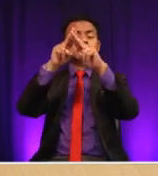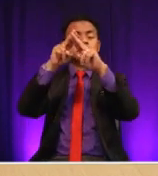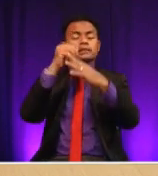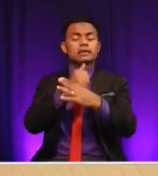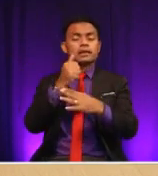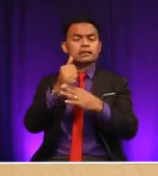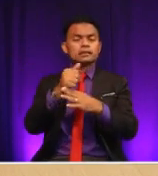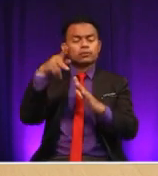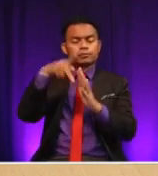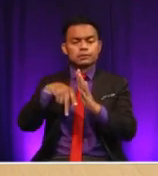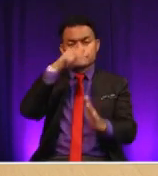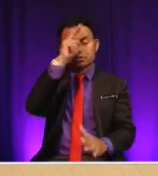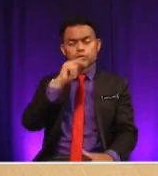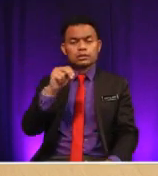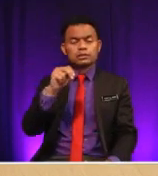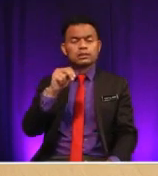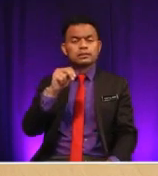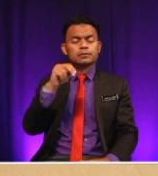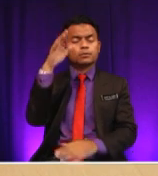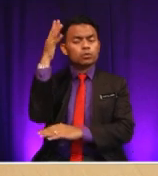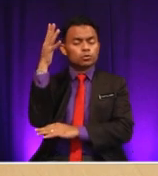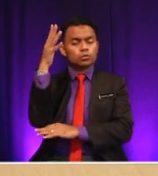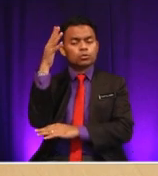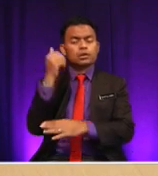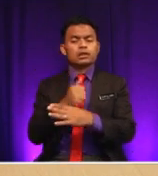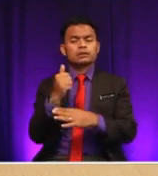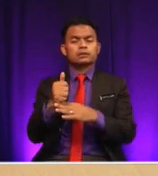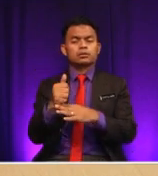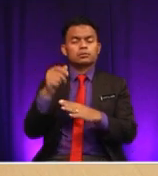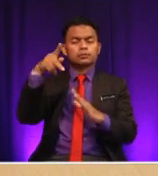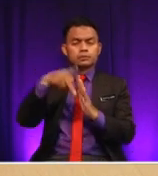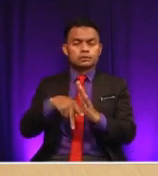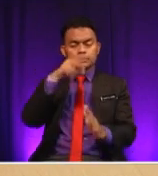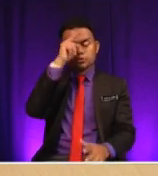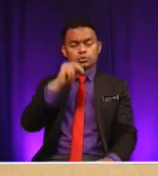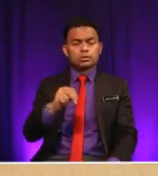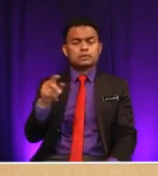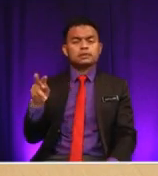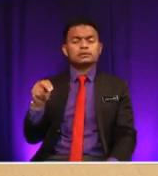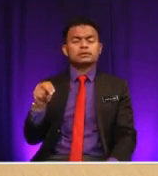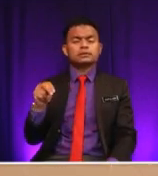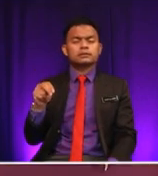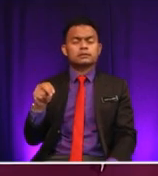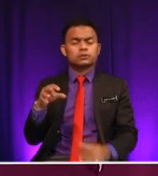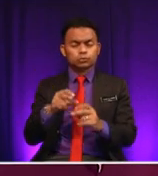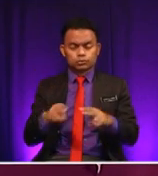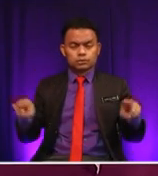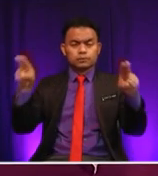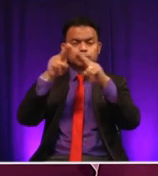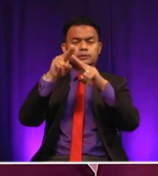persoalan utama yang terdapat dalam sebuah karya sama ada dalam genre puisi sama ada dalam karya dalam